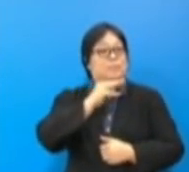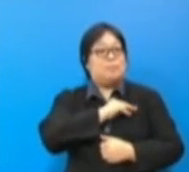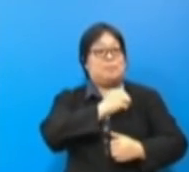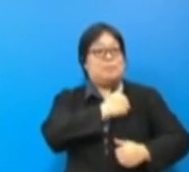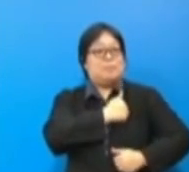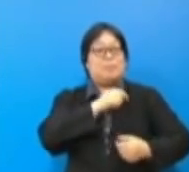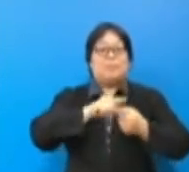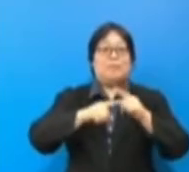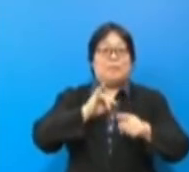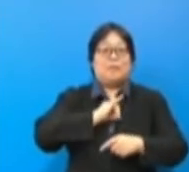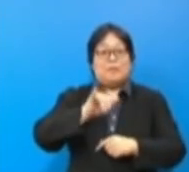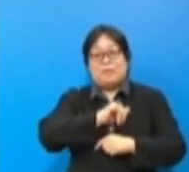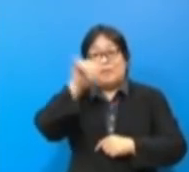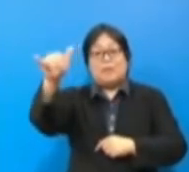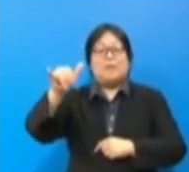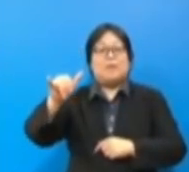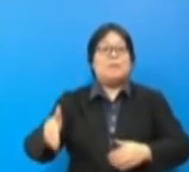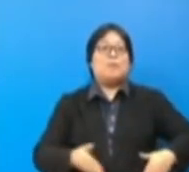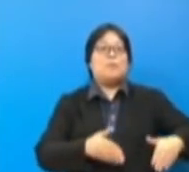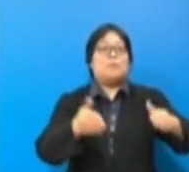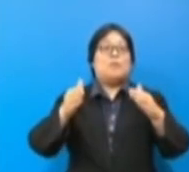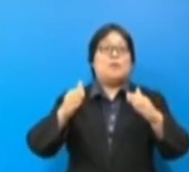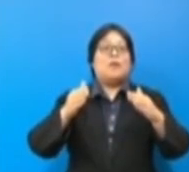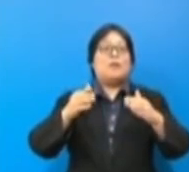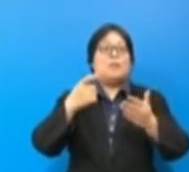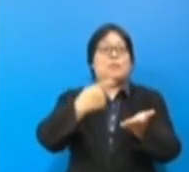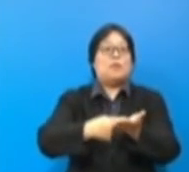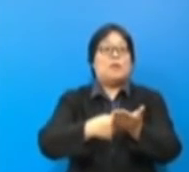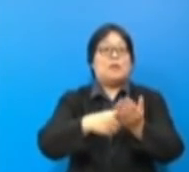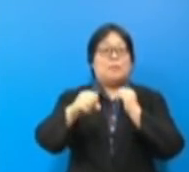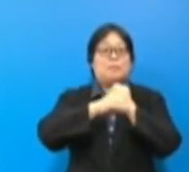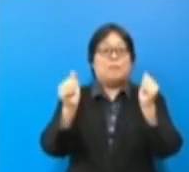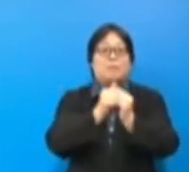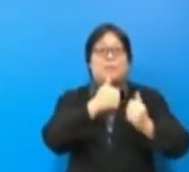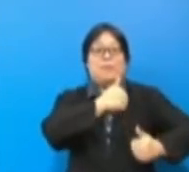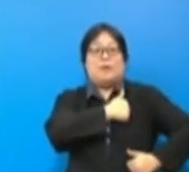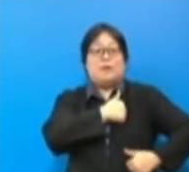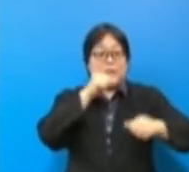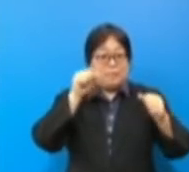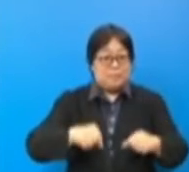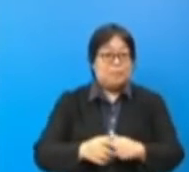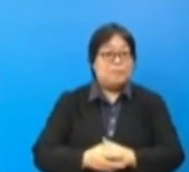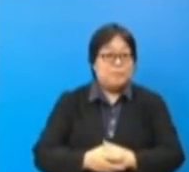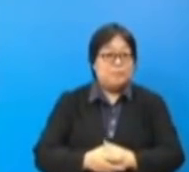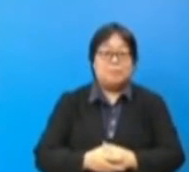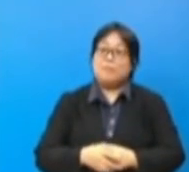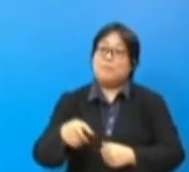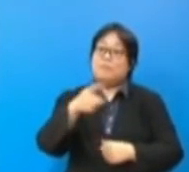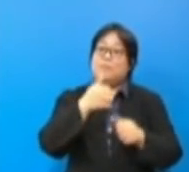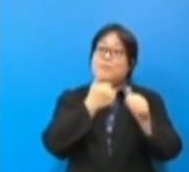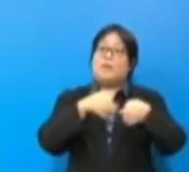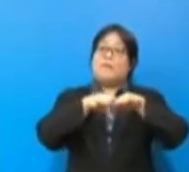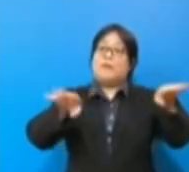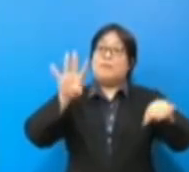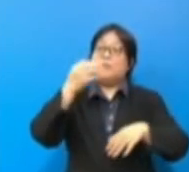sahabat saya pergi ke sungai udang untuk berkemband dengan as kau disana Hai APK game Ngikut